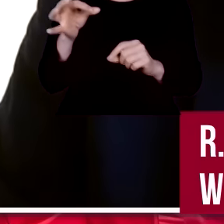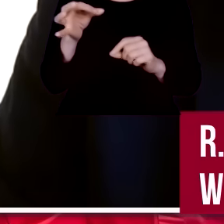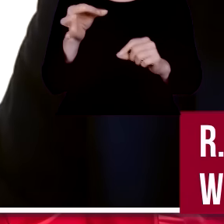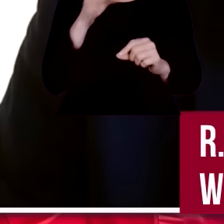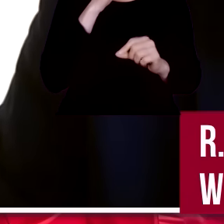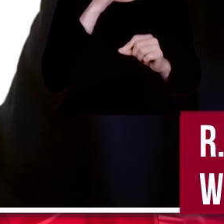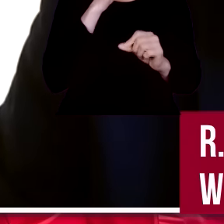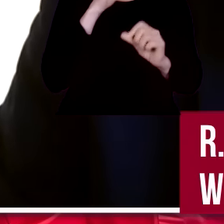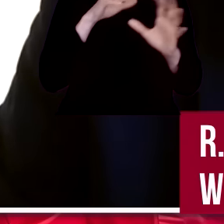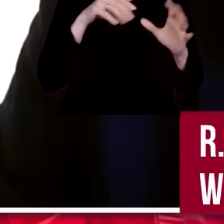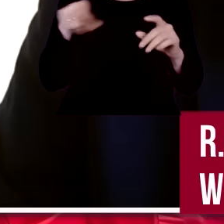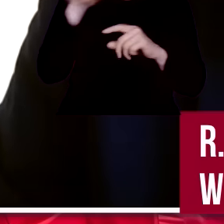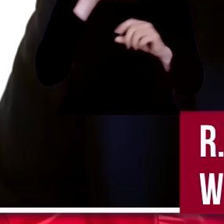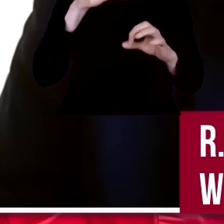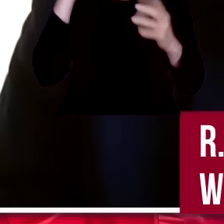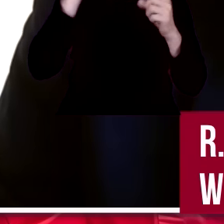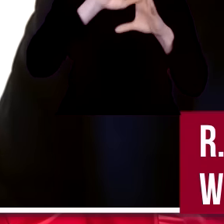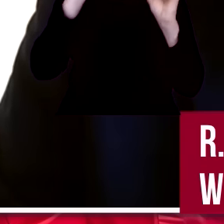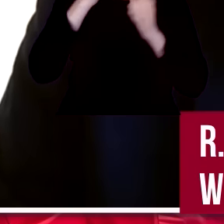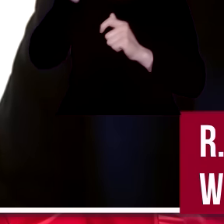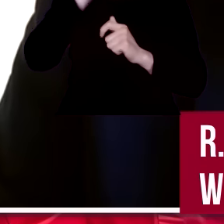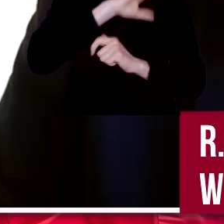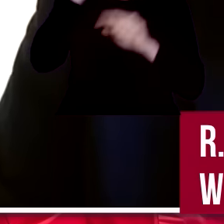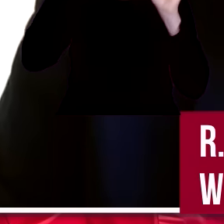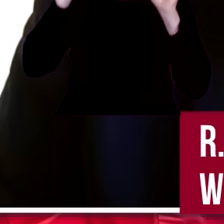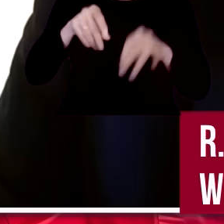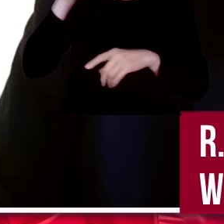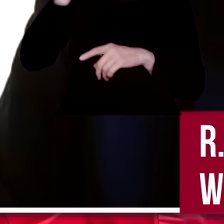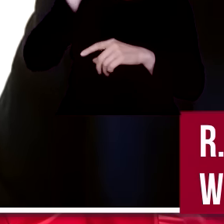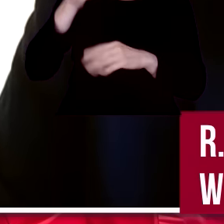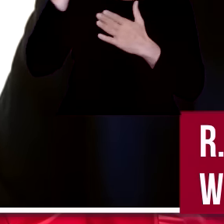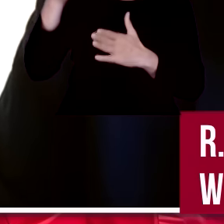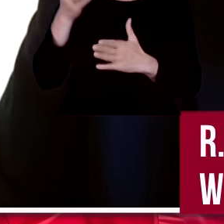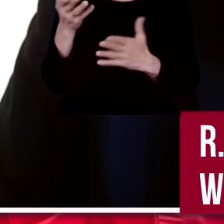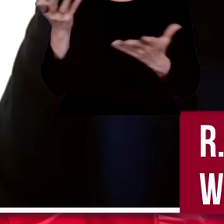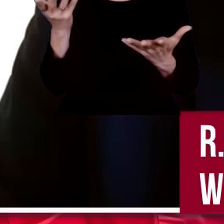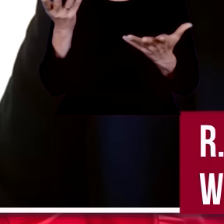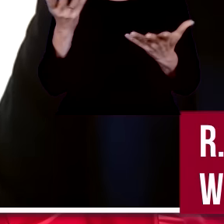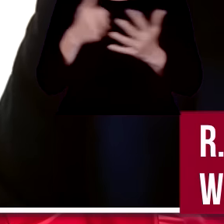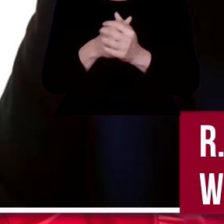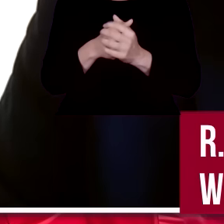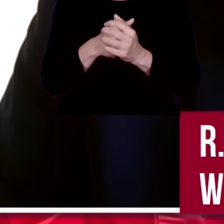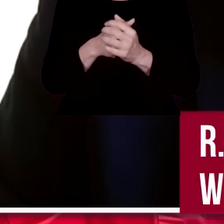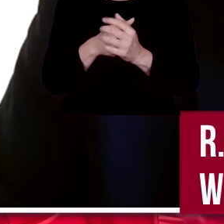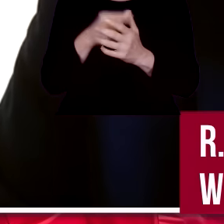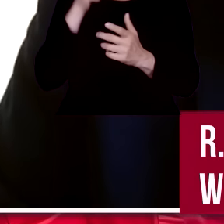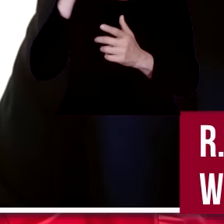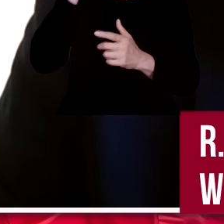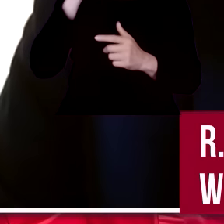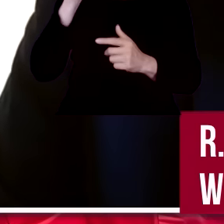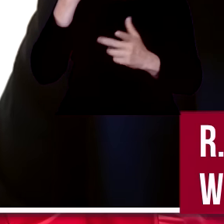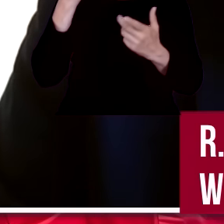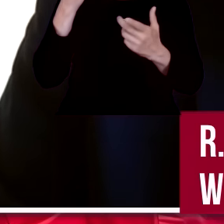wszystko co jest Źle natychmiast idzie na rosjal co tak naprawdę wpisuje się genialnie w ich narrację bo oni wcale nie chcą żeby ich lubili oni chcą żeby się ich